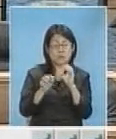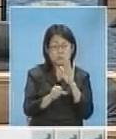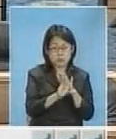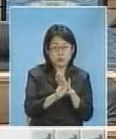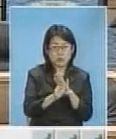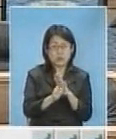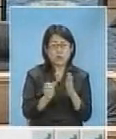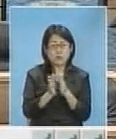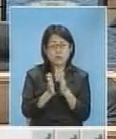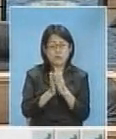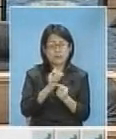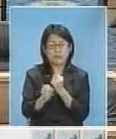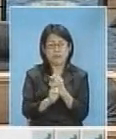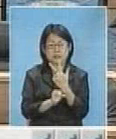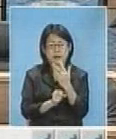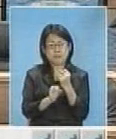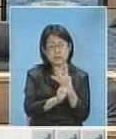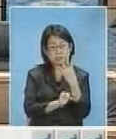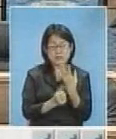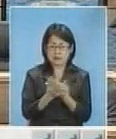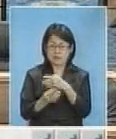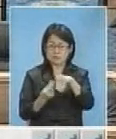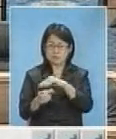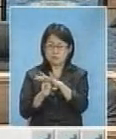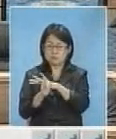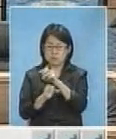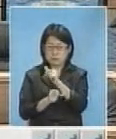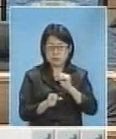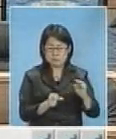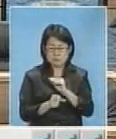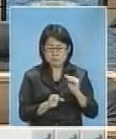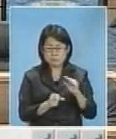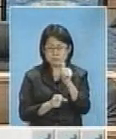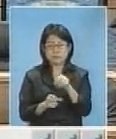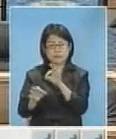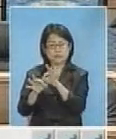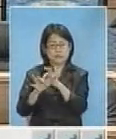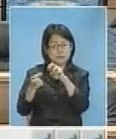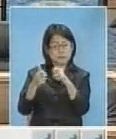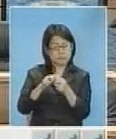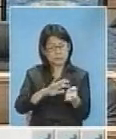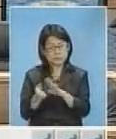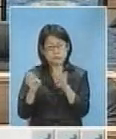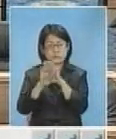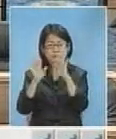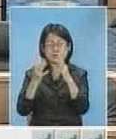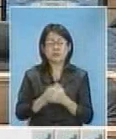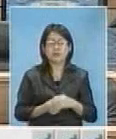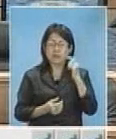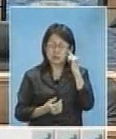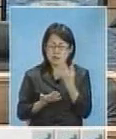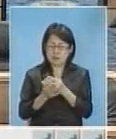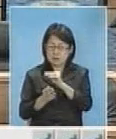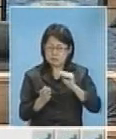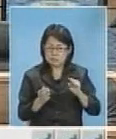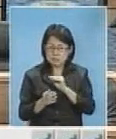ใน 3-4 ปีขณะที่เศรษฐกิจยังดีอยู่ความเสี่ยงต่อสถาบันการเงินยังน้อยคาดว่าหน้าที่จะเก็บเม็ดเงินในก